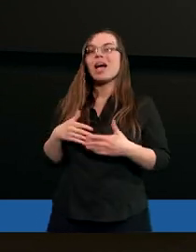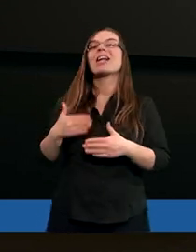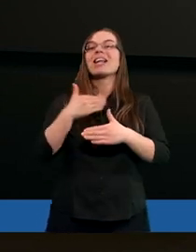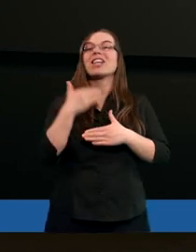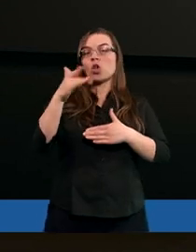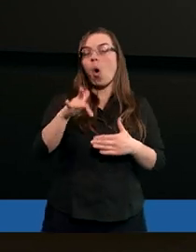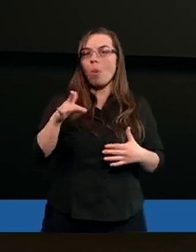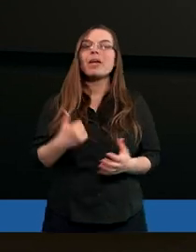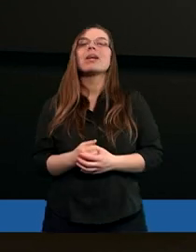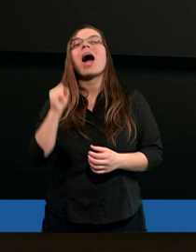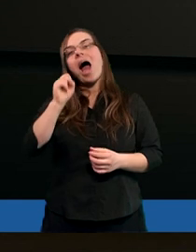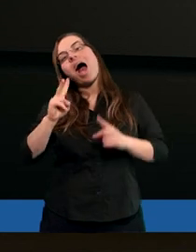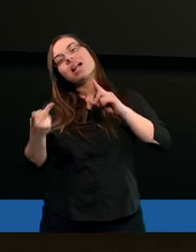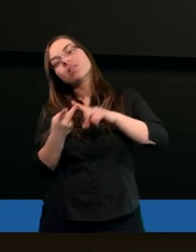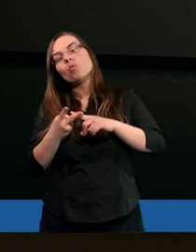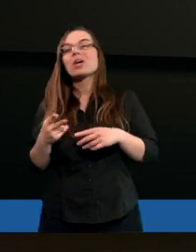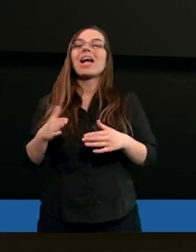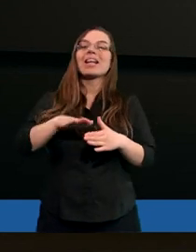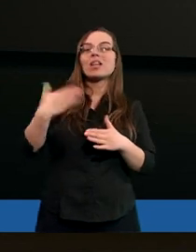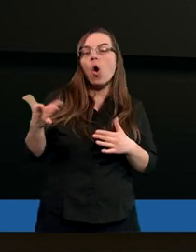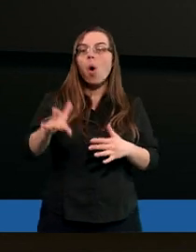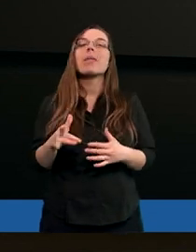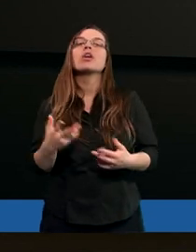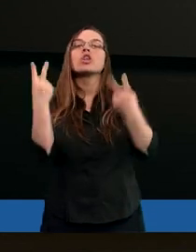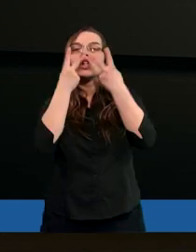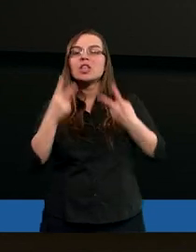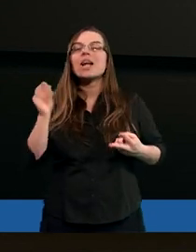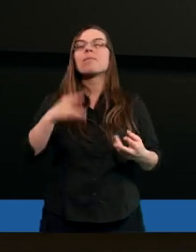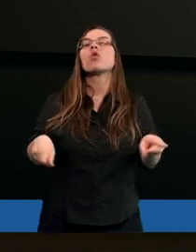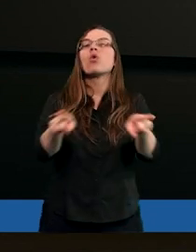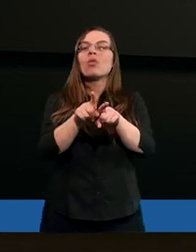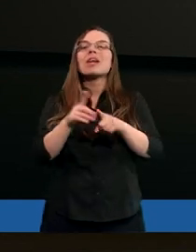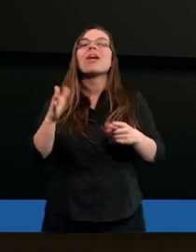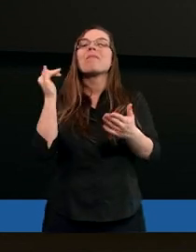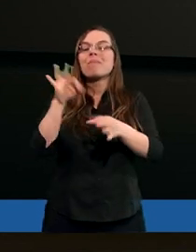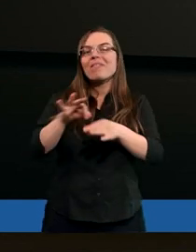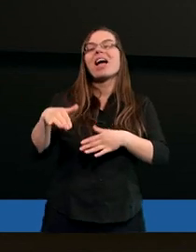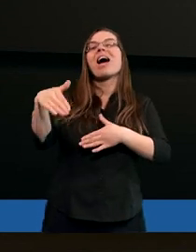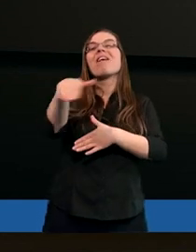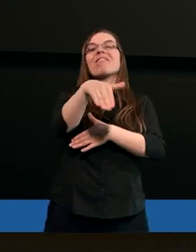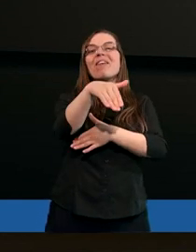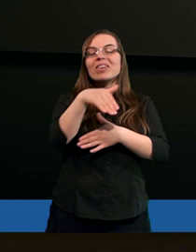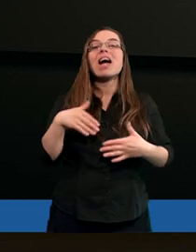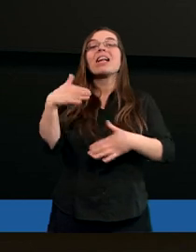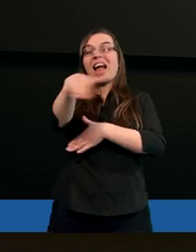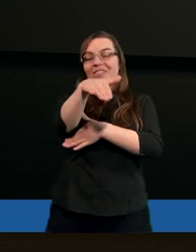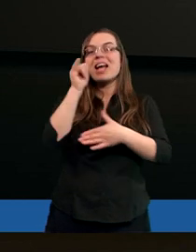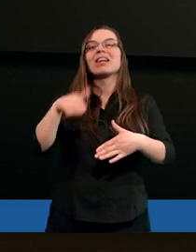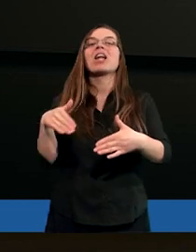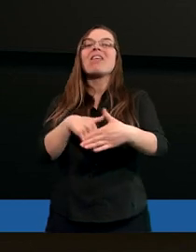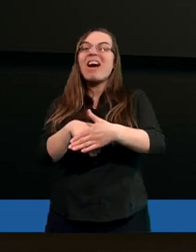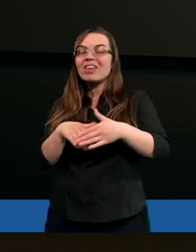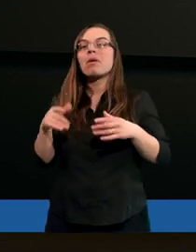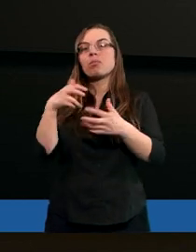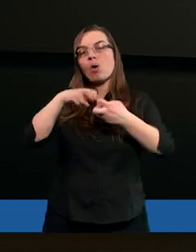prześladowań, a z drugiej strony czytamy, że również i pewne wewnętrzne problemy były. On tam